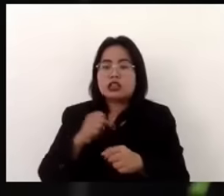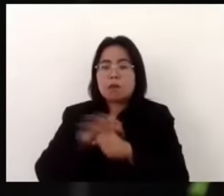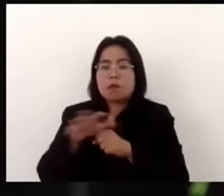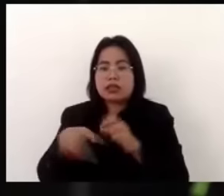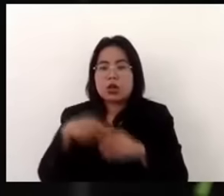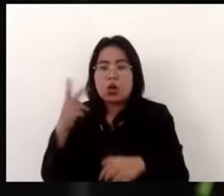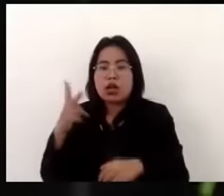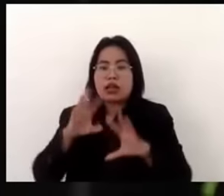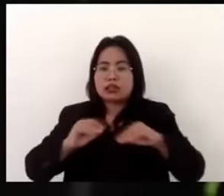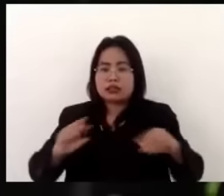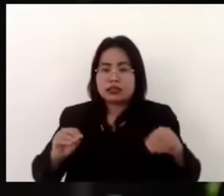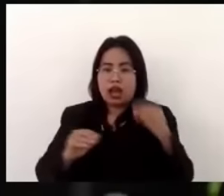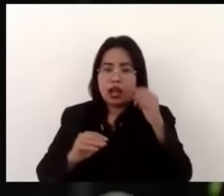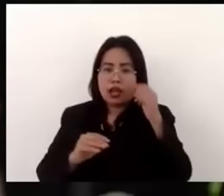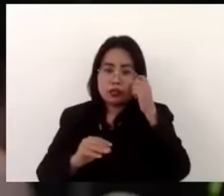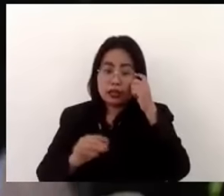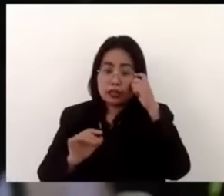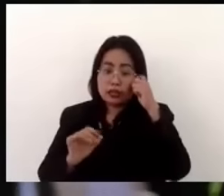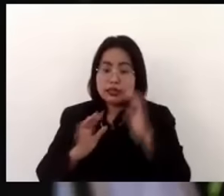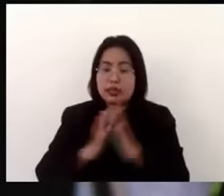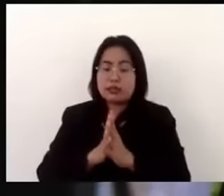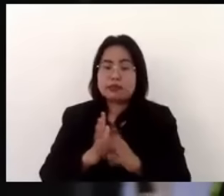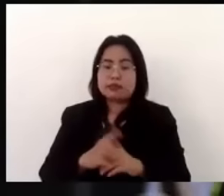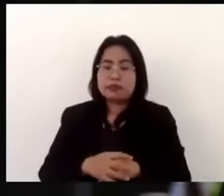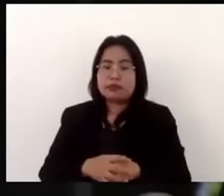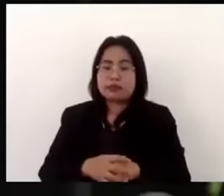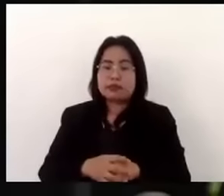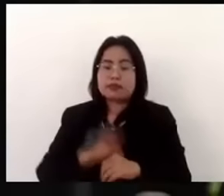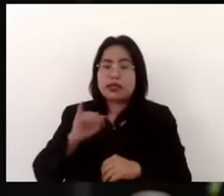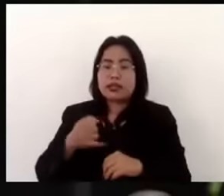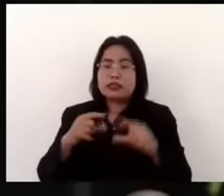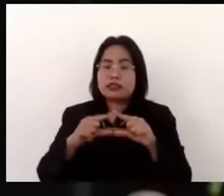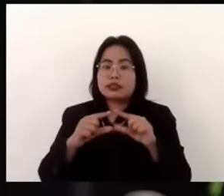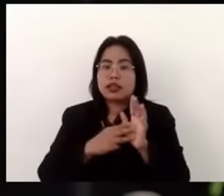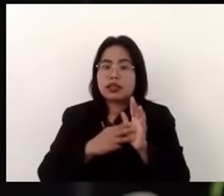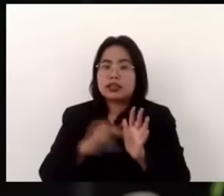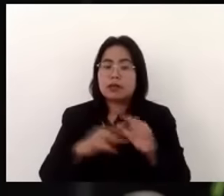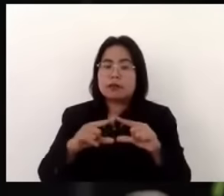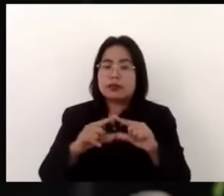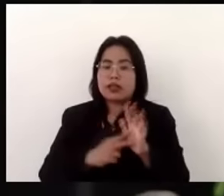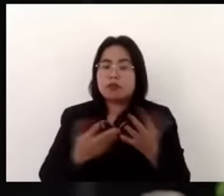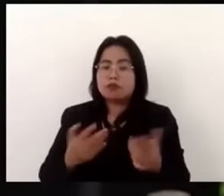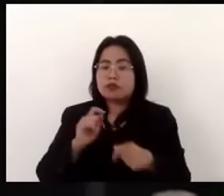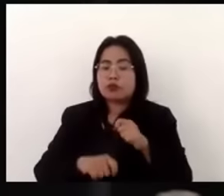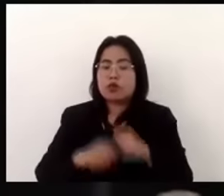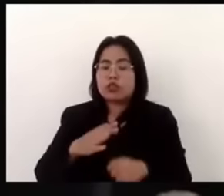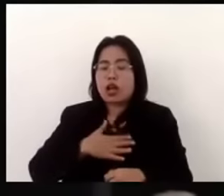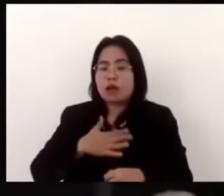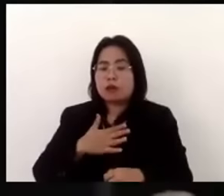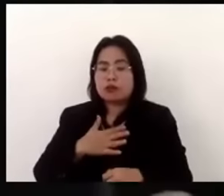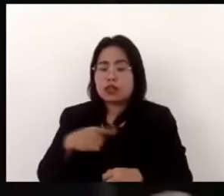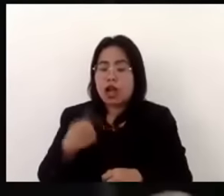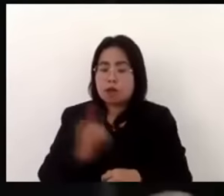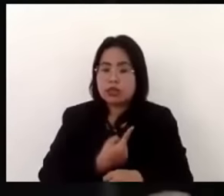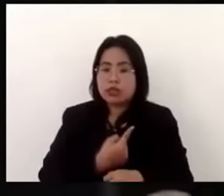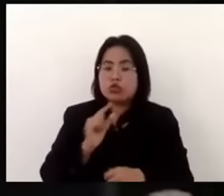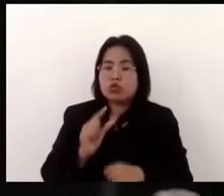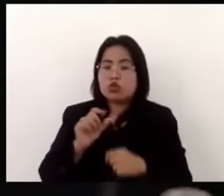tersebut dan jaminan apa buat kami ketika mengadukan hal-hal seperti